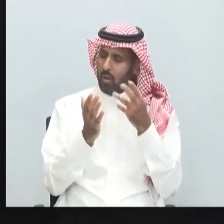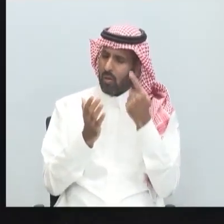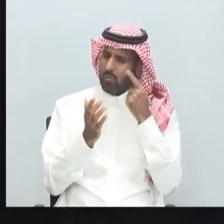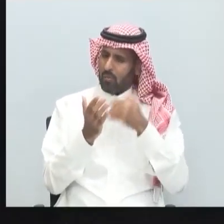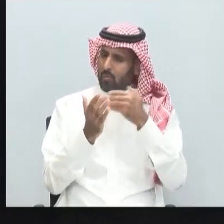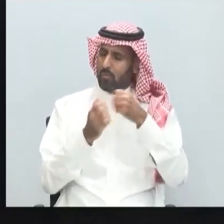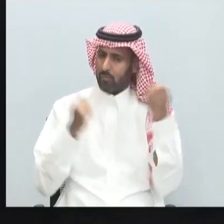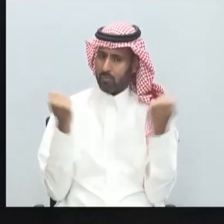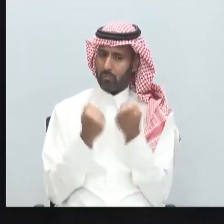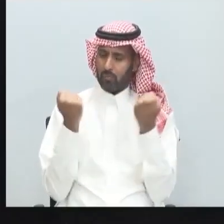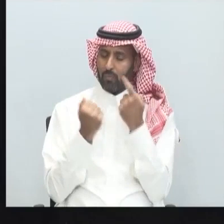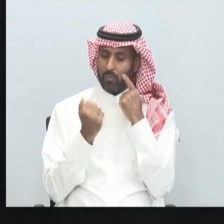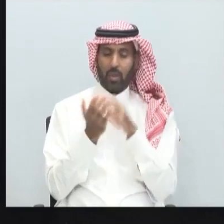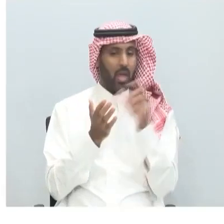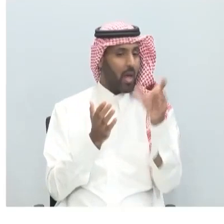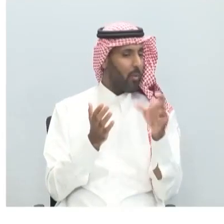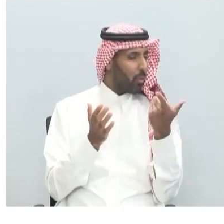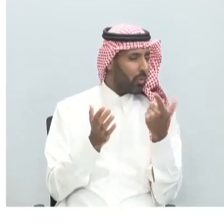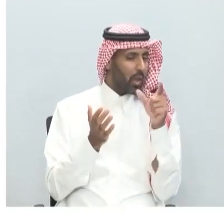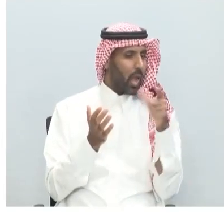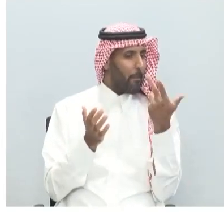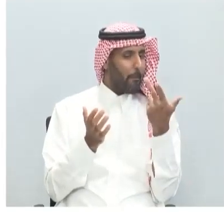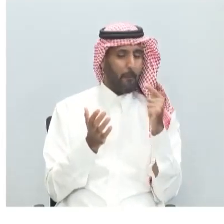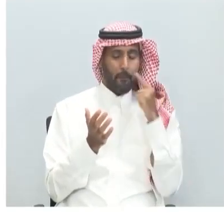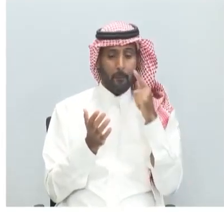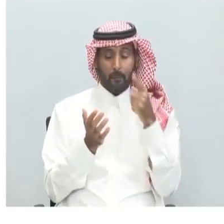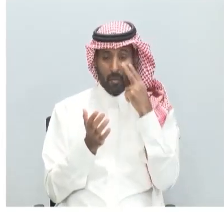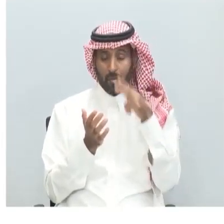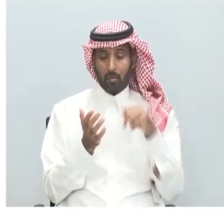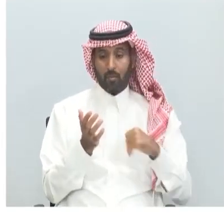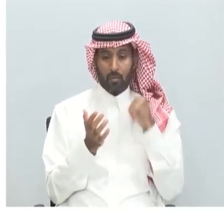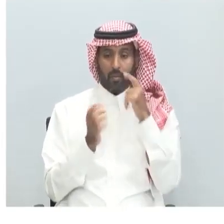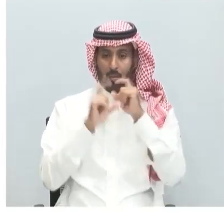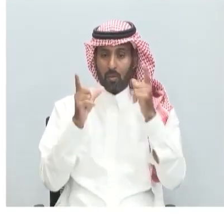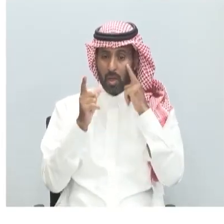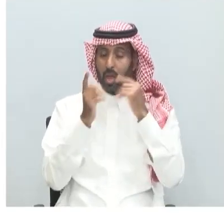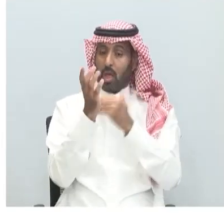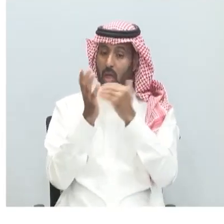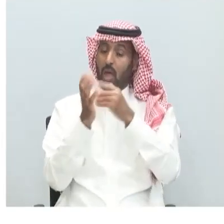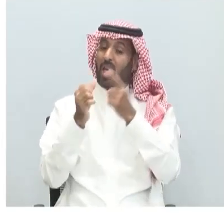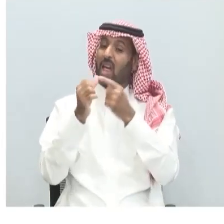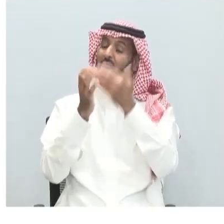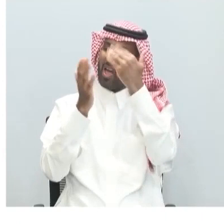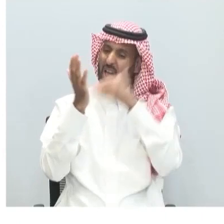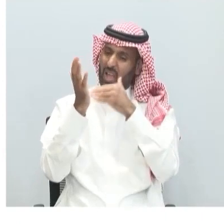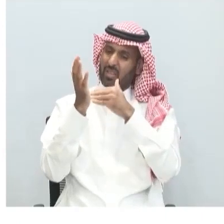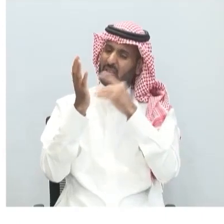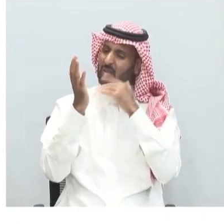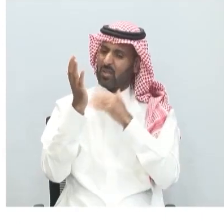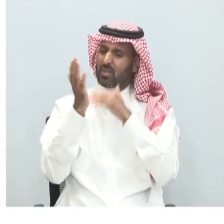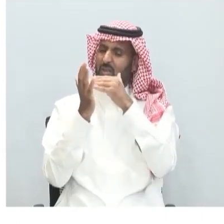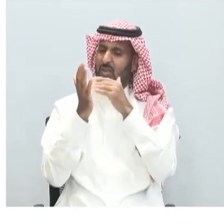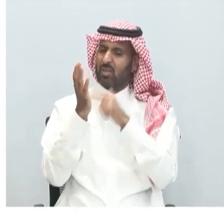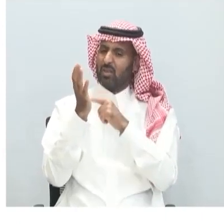وتتدرب على العناصر لاحظ معي عزيزي الطالب عزيزي الطالب المستوى الاخير في جميع